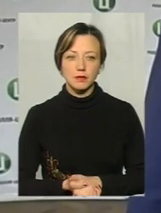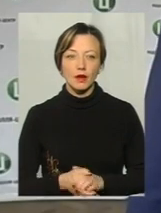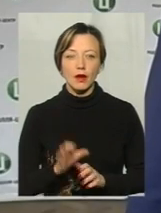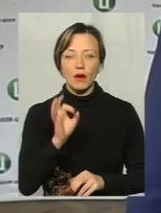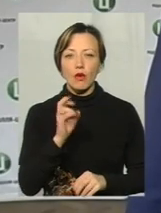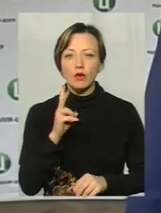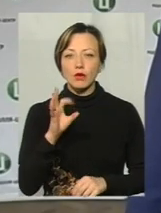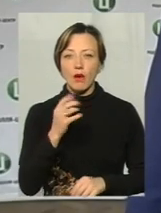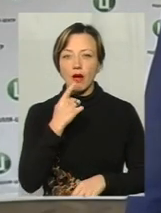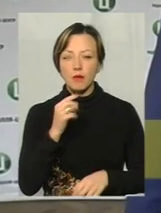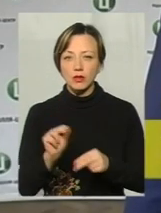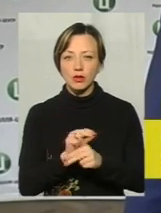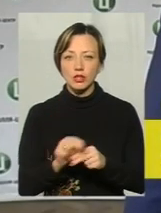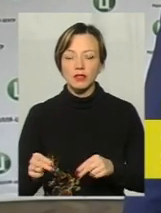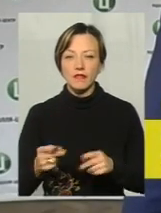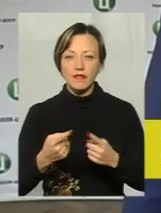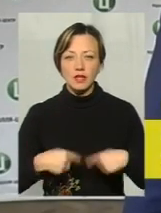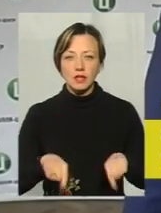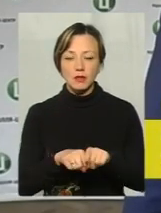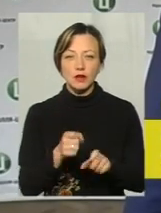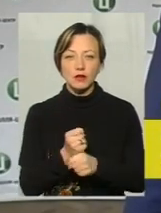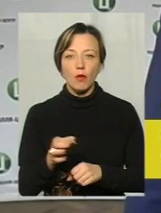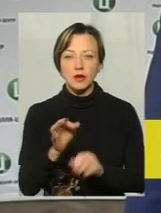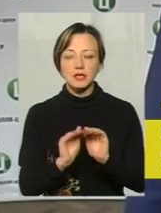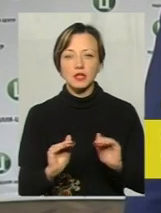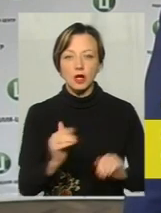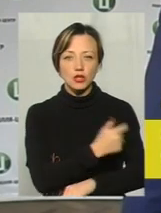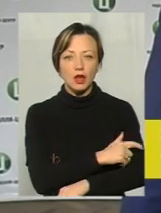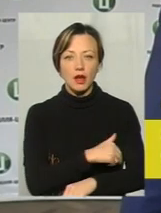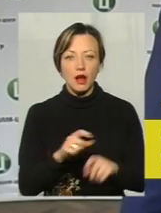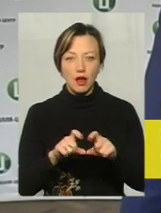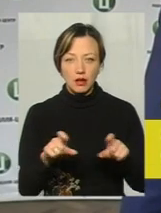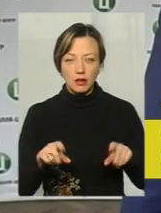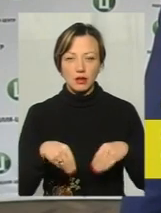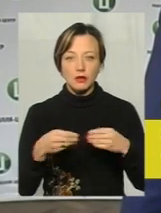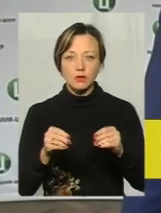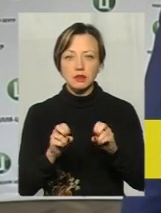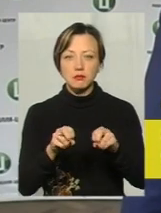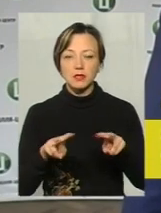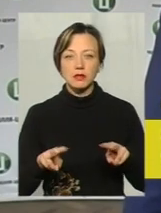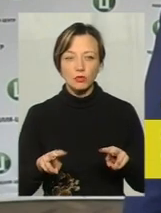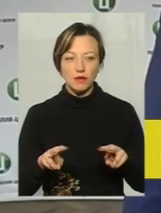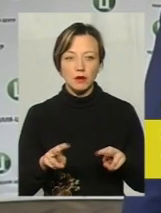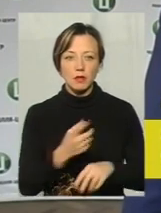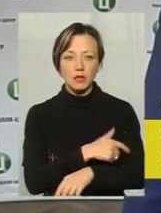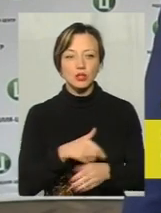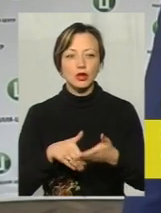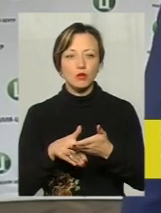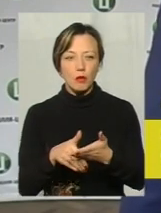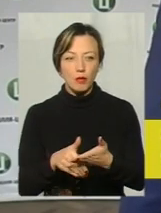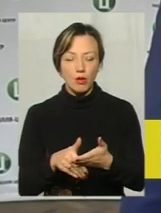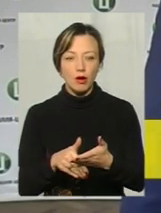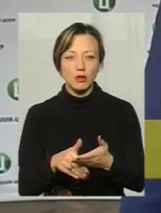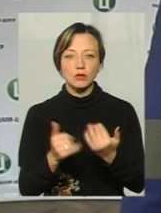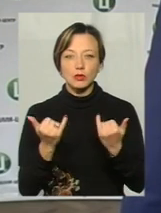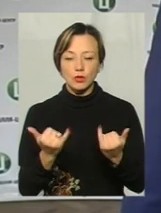Онкогематологічне відділення, яке працює на обласній дитячій лікарні, де надається спеціалізована медична допомога,